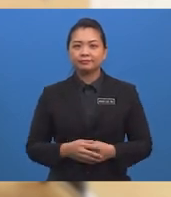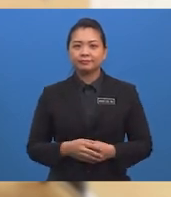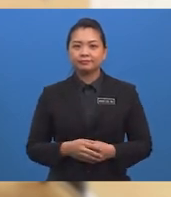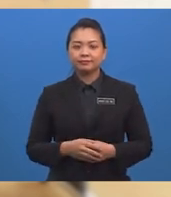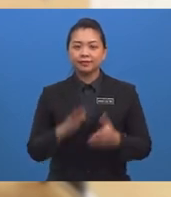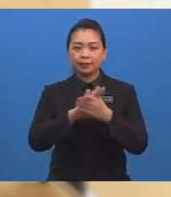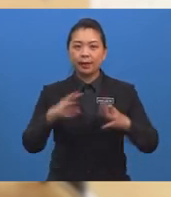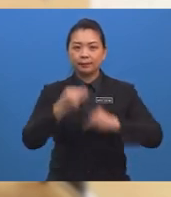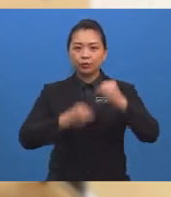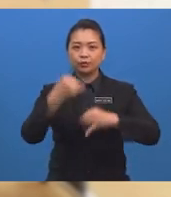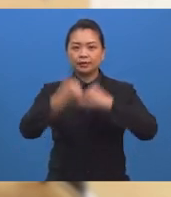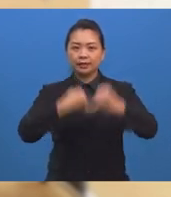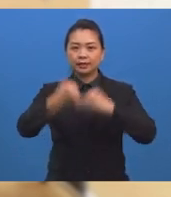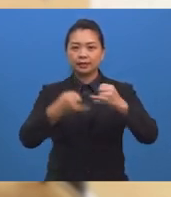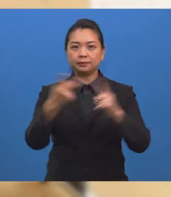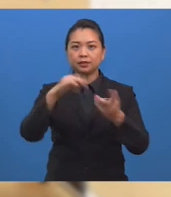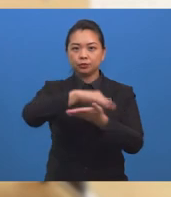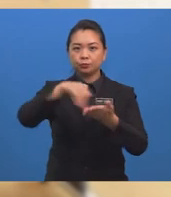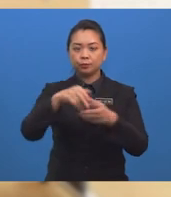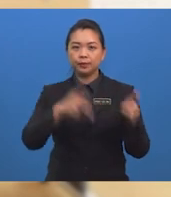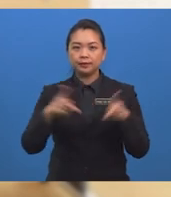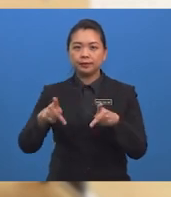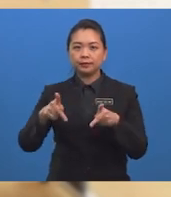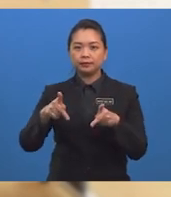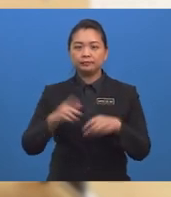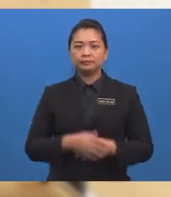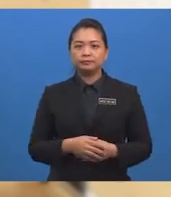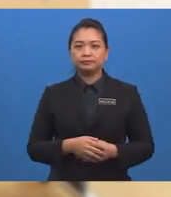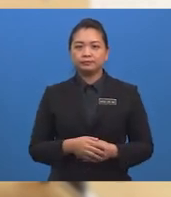dan selamat maju jaya kepada semua pelajar di luar